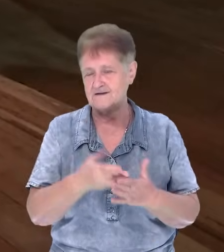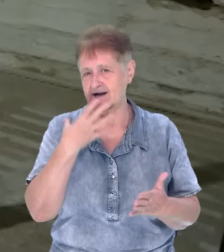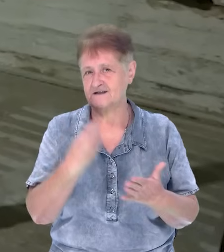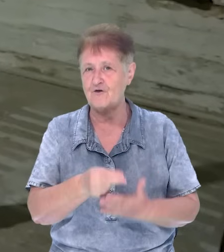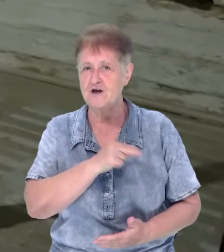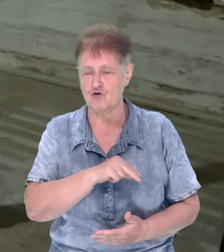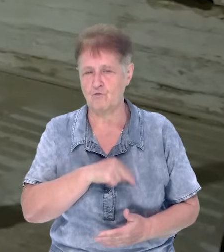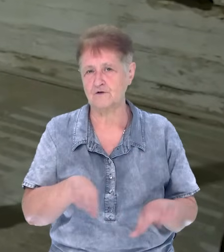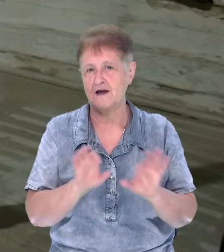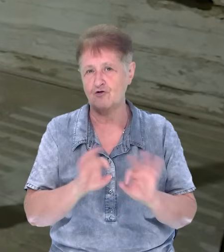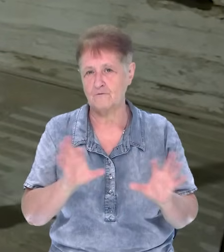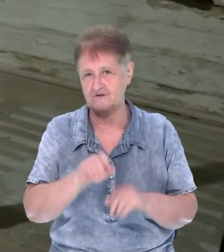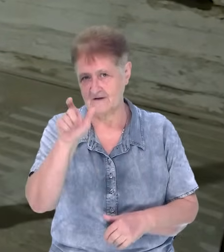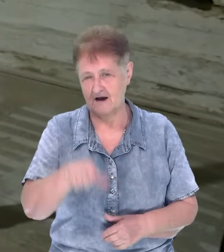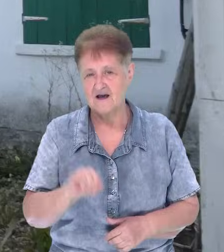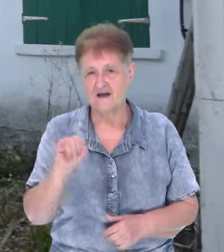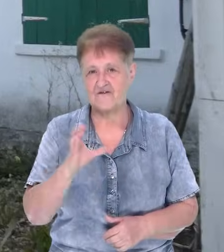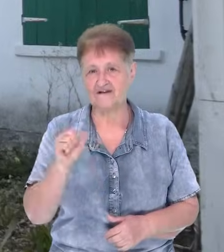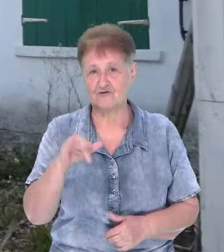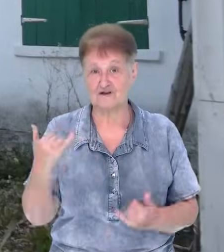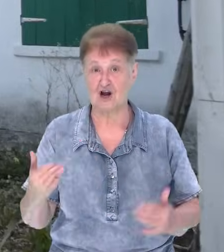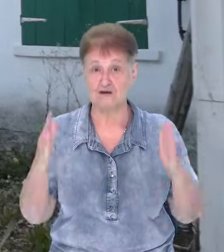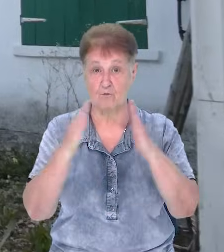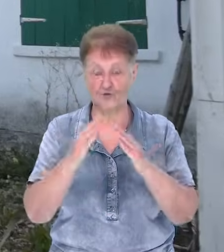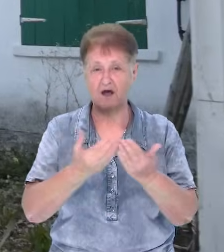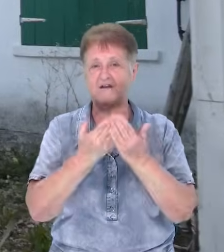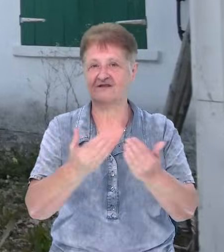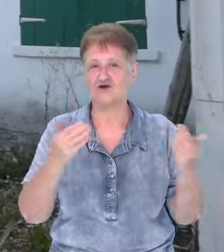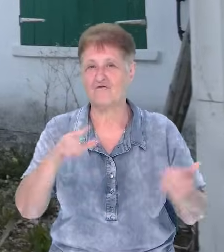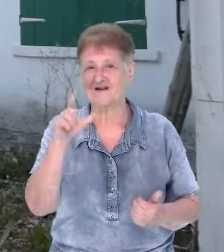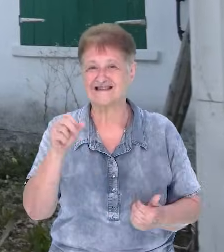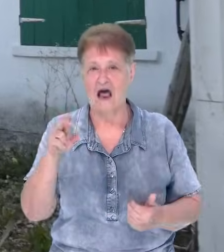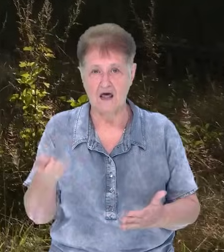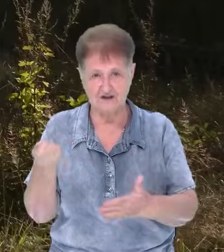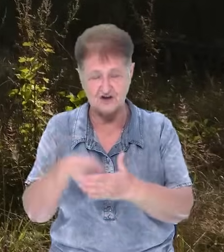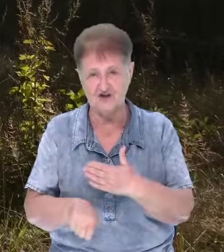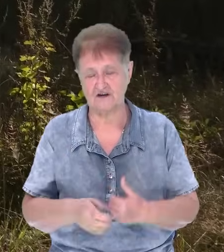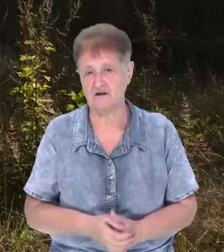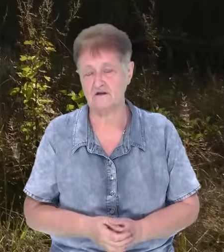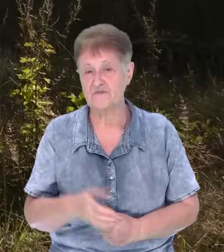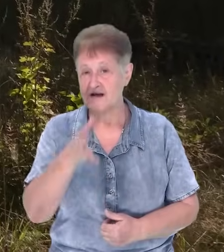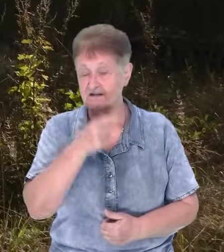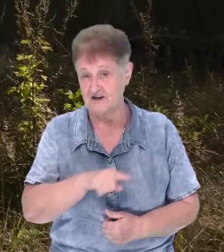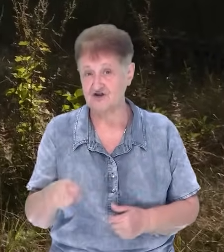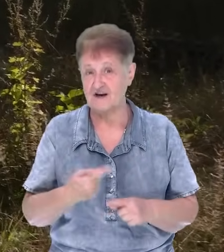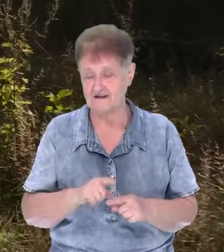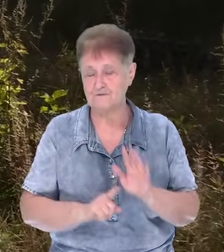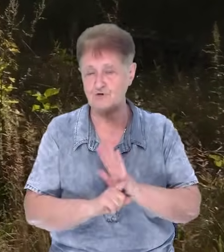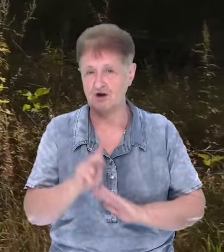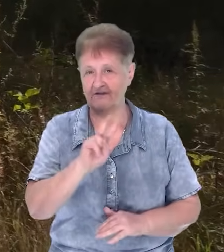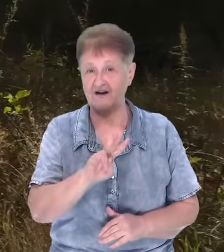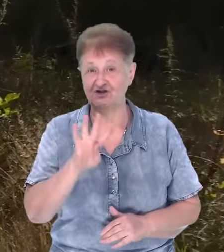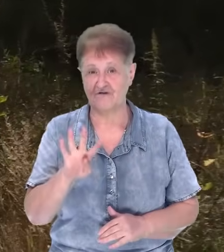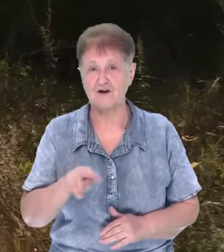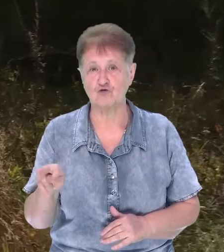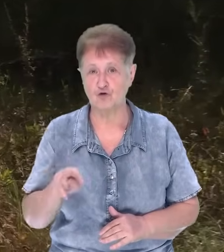роботи, розповідає Іван Сауткін. Зараз будинок та виставкова зала зачинені. Ну, взагалі, за цей час, спочатку з 24